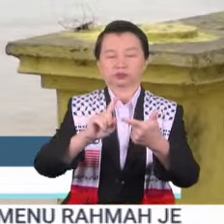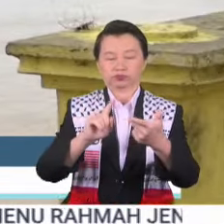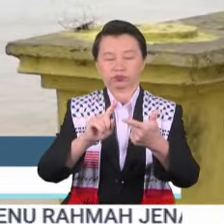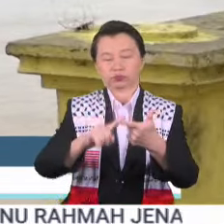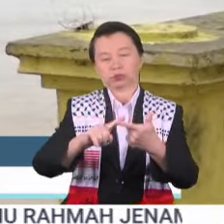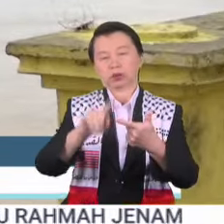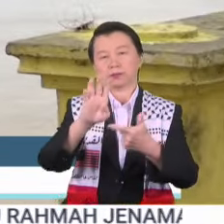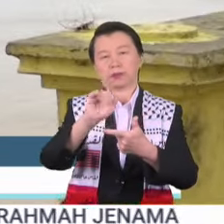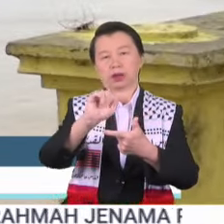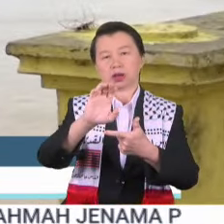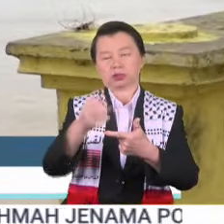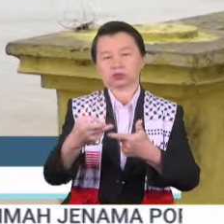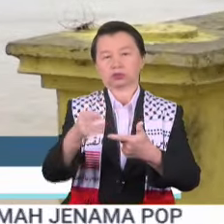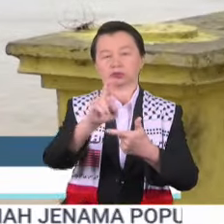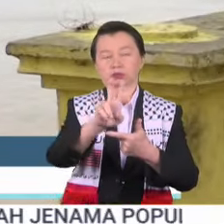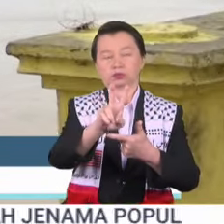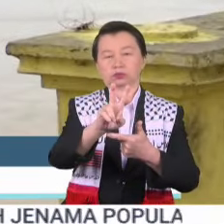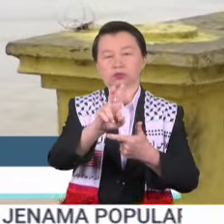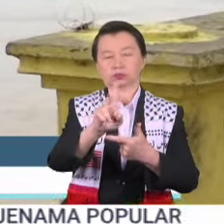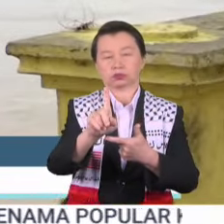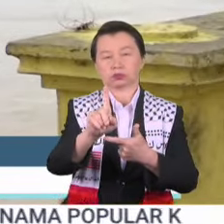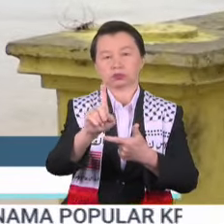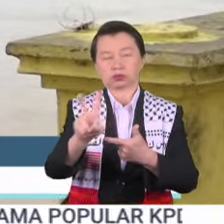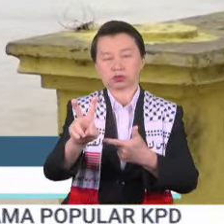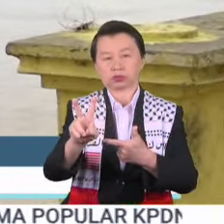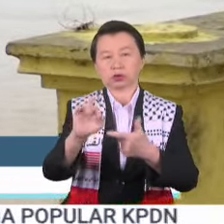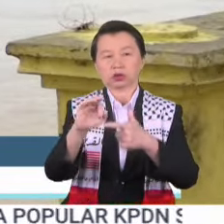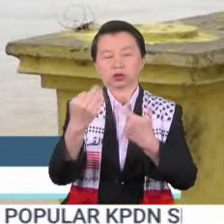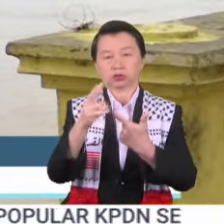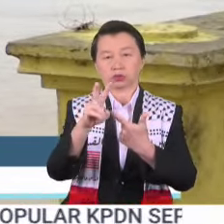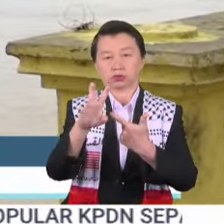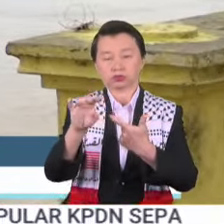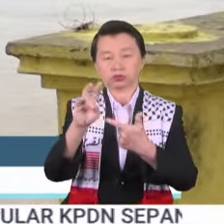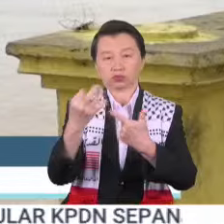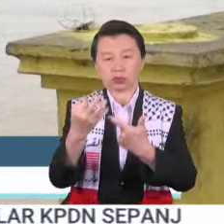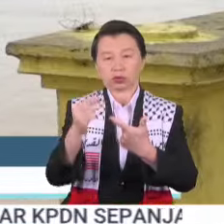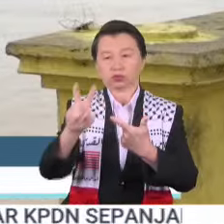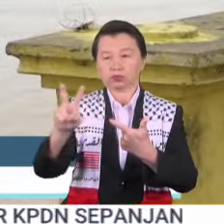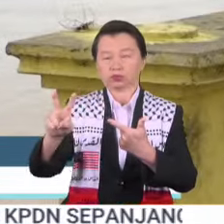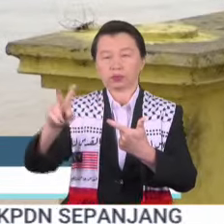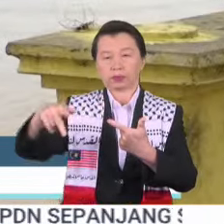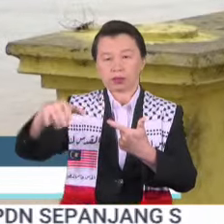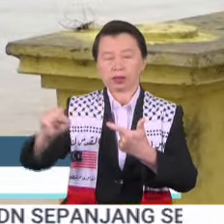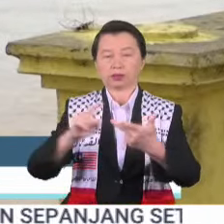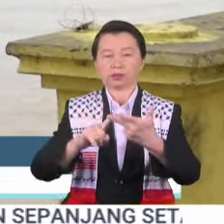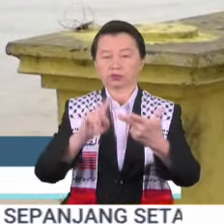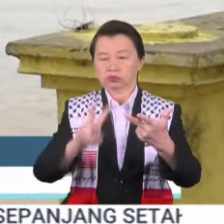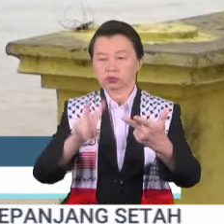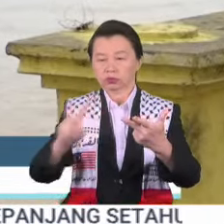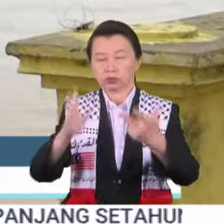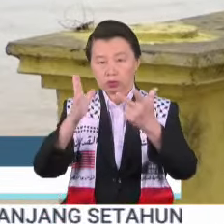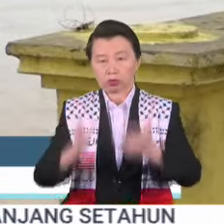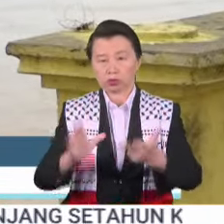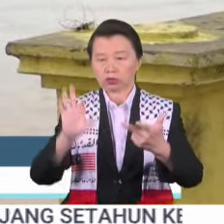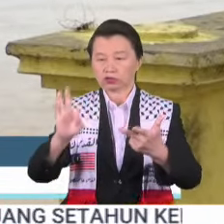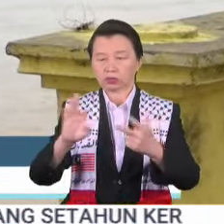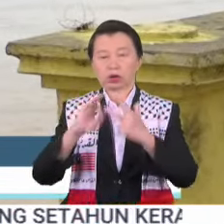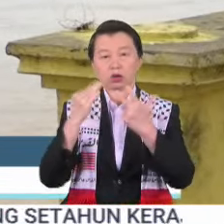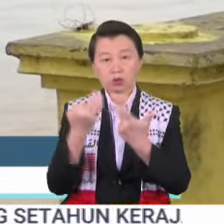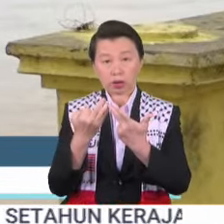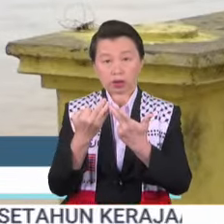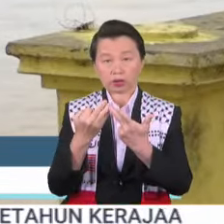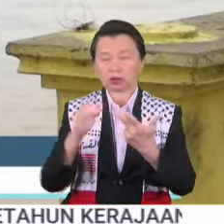Bacok adalah 221 orang daripada 70 keluarga berada di 2 PPS, diikuti 22 orang daripada 9